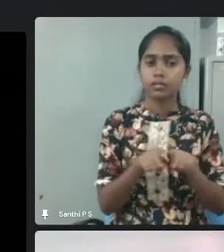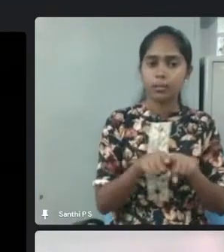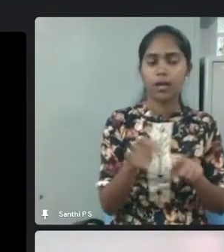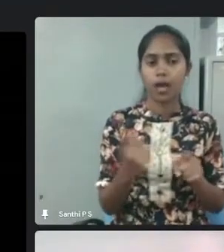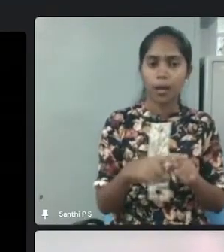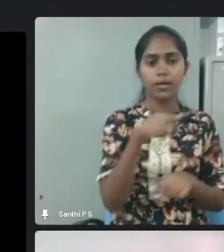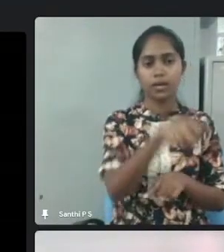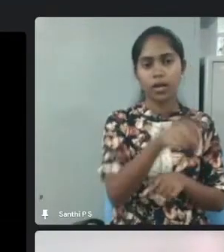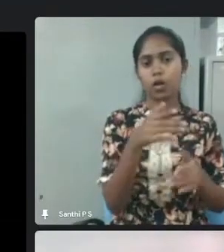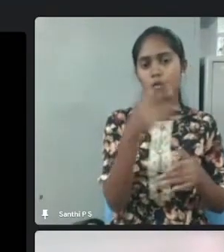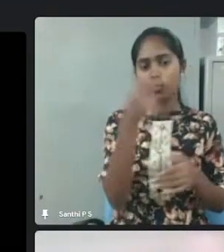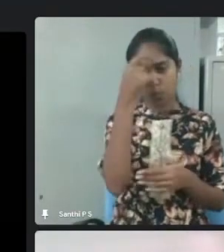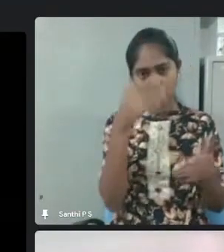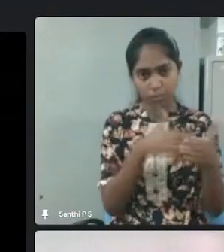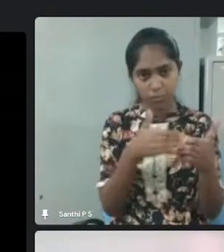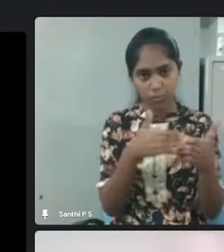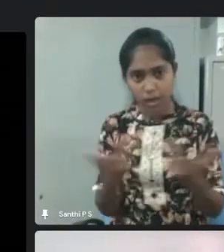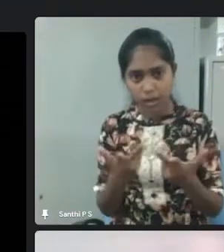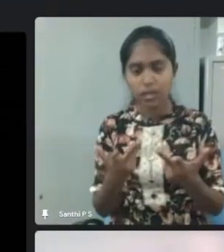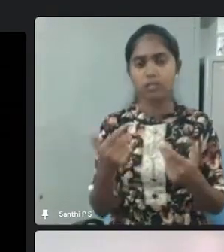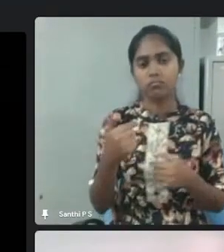ഒക്കെ നമ്മൾക്ക് പറഞ്ഞു കേട്ടിട്ടുണ്ട്.